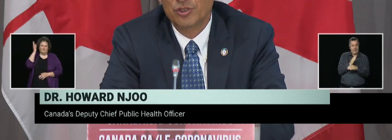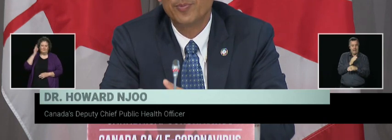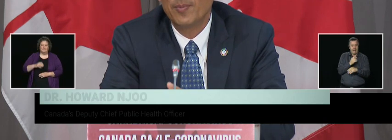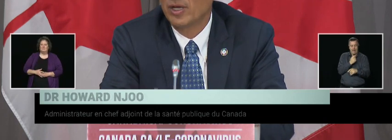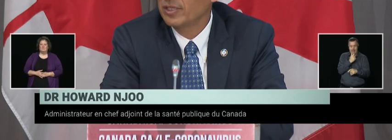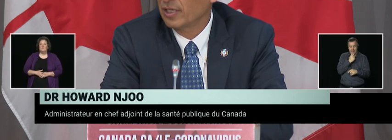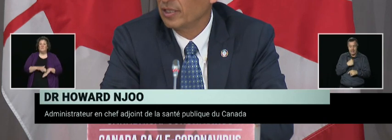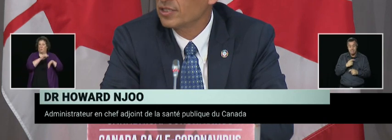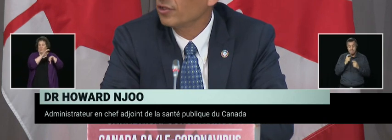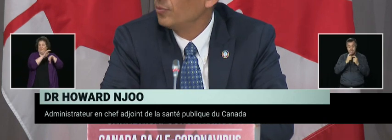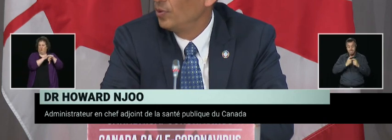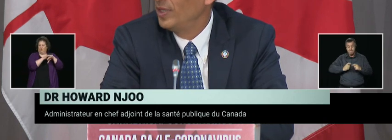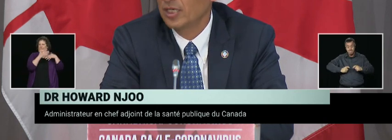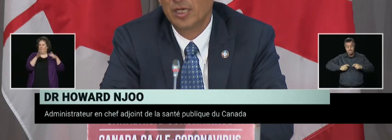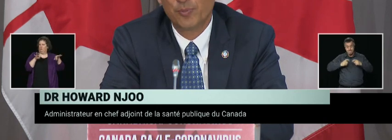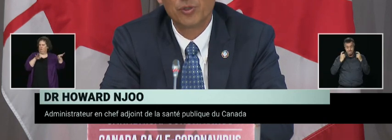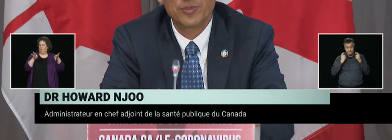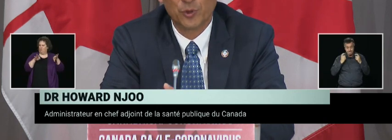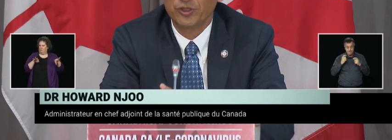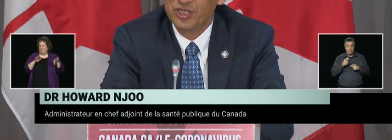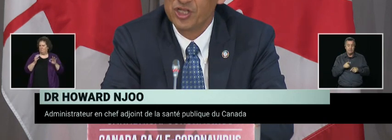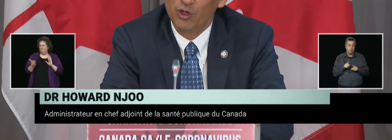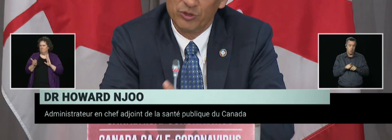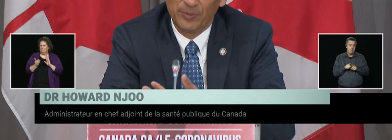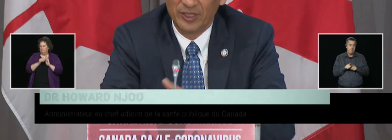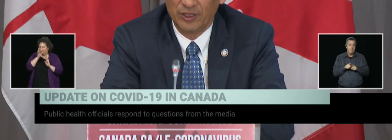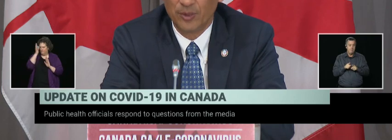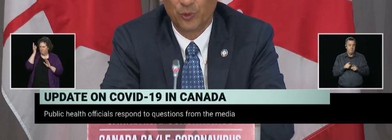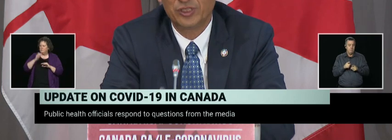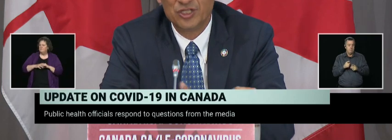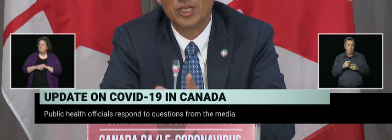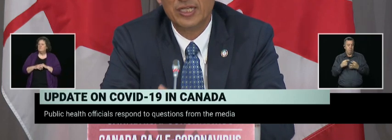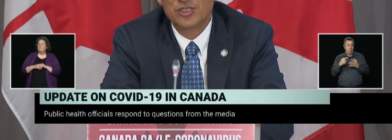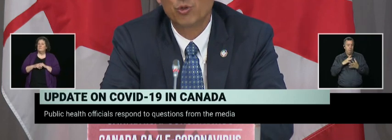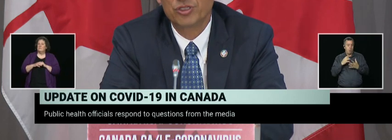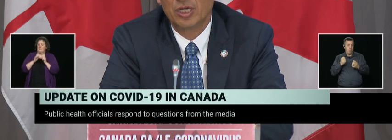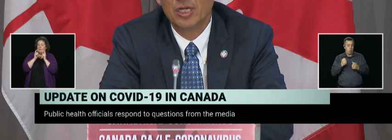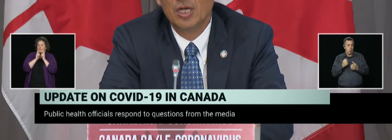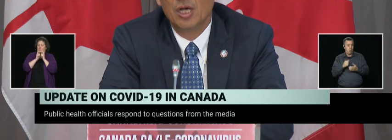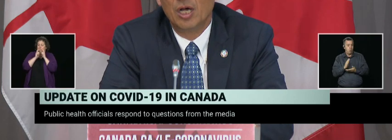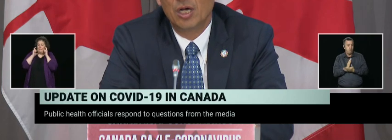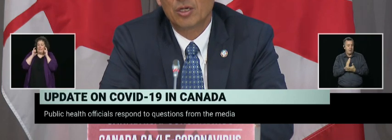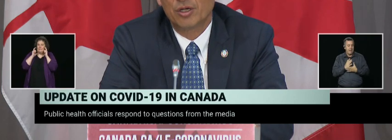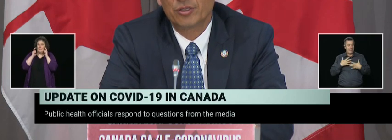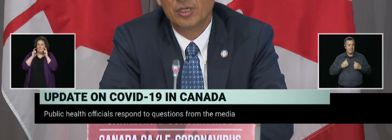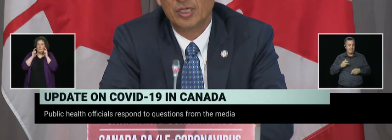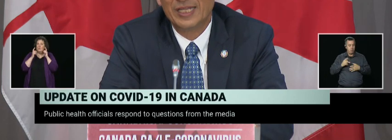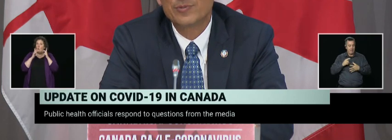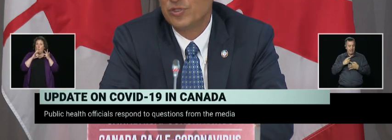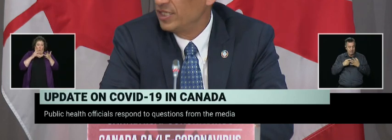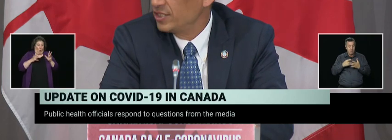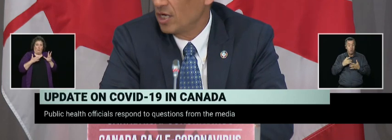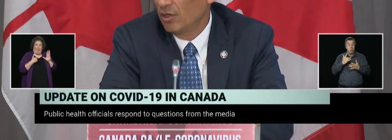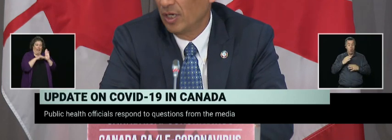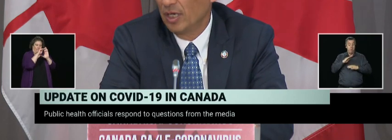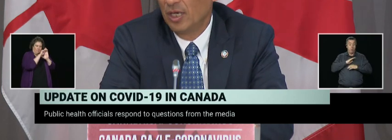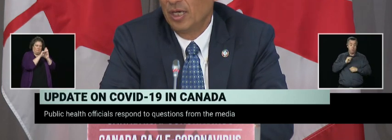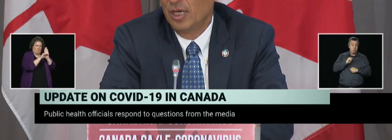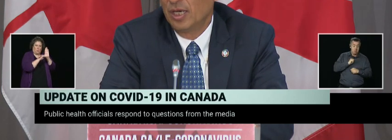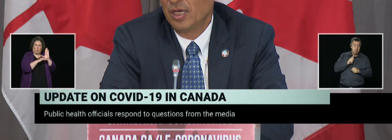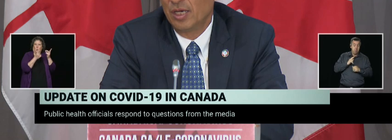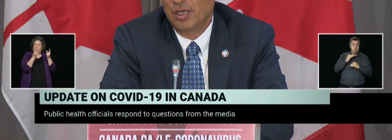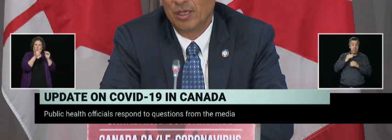mesure supplémentaire de la santé publique pour se protéger ou aussi peut-être protéger les autres contre l'exposition